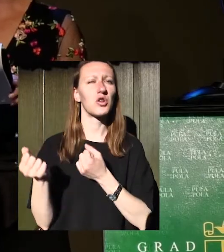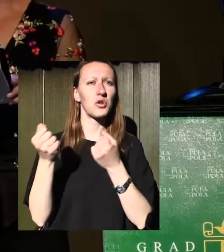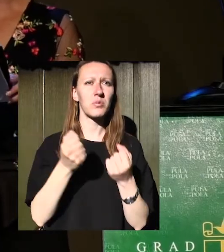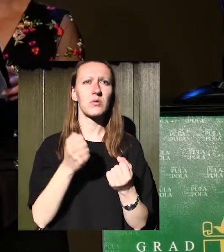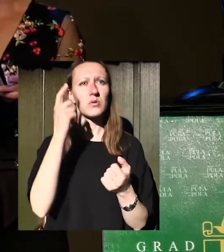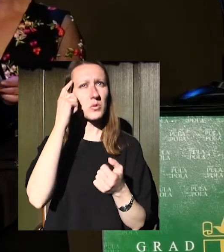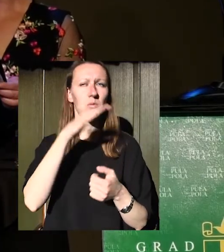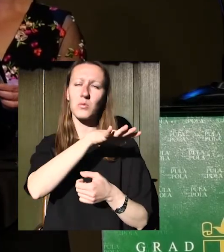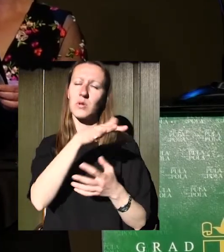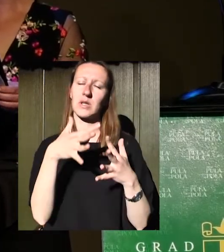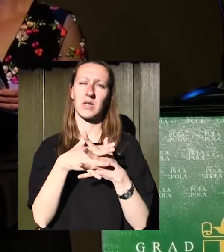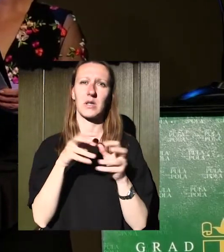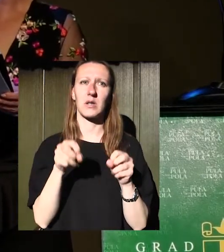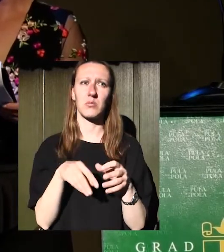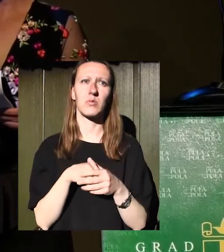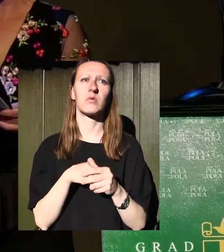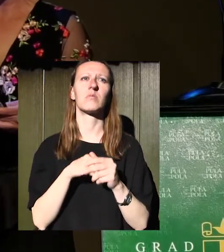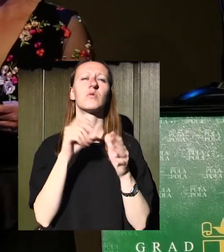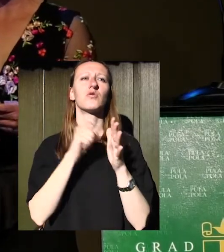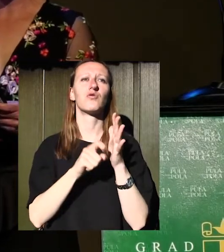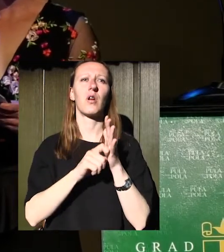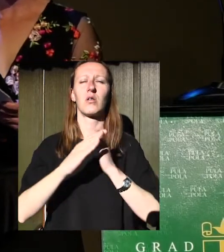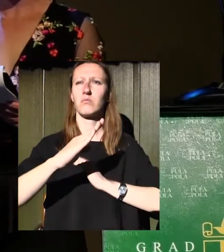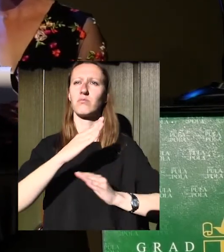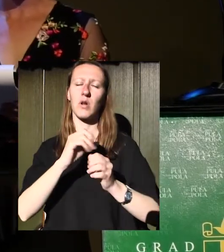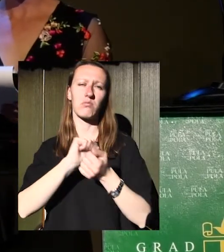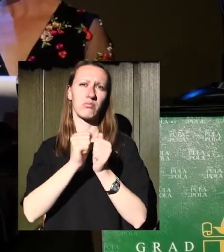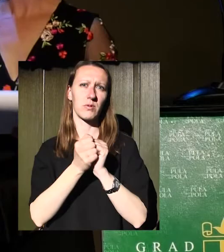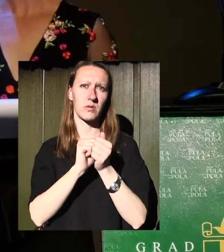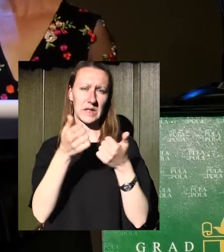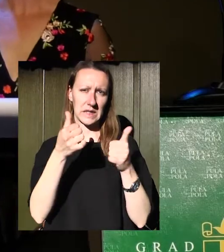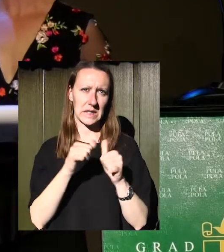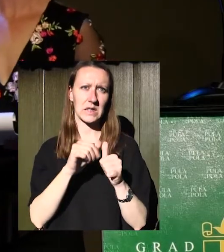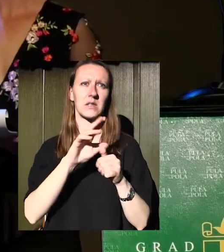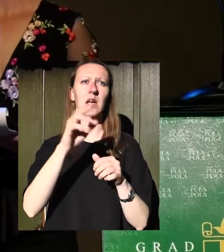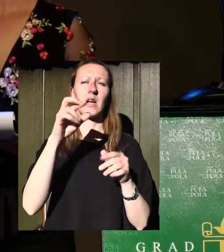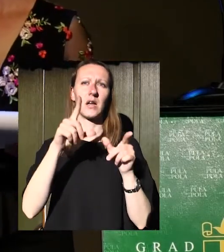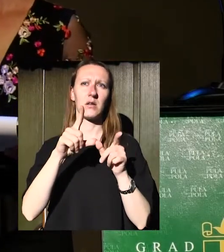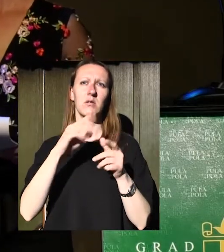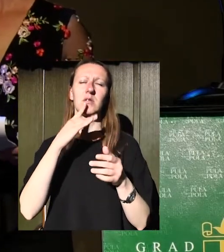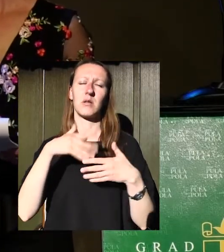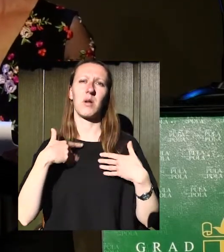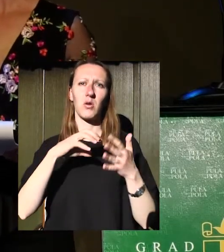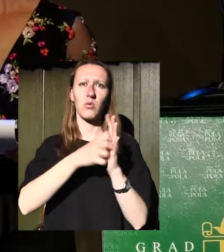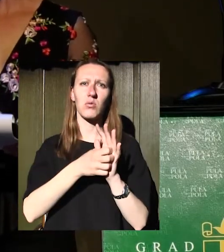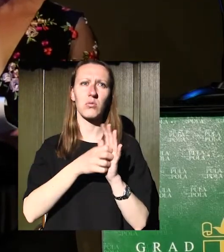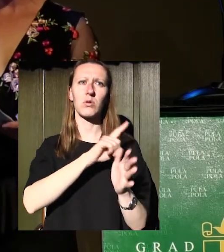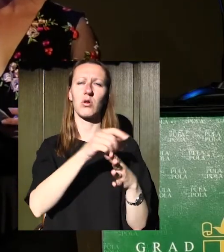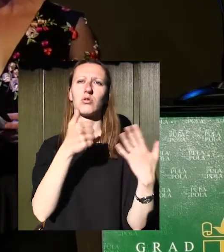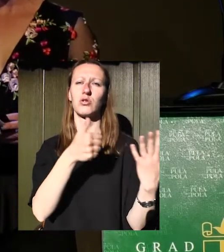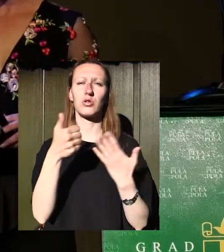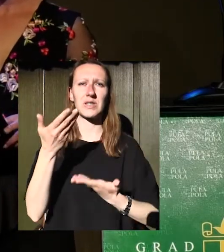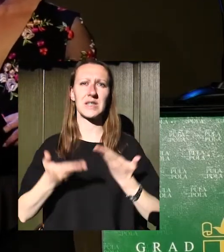značajno doprinose ugledu grada Pule. Član je judo kluba Istarski borac. Na Europskom prvenstvu za mlade senjore u kategoriji